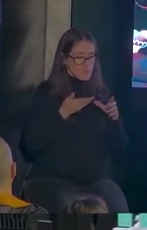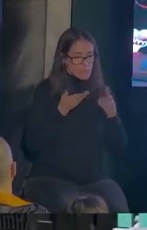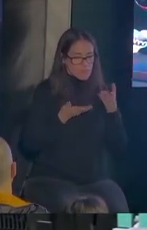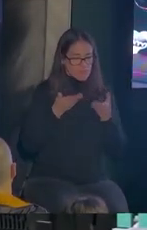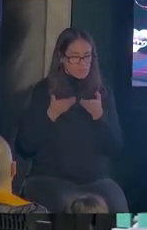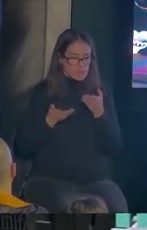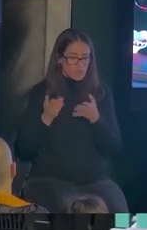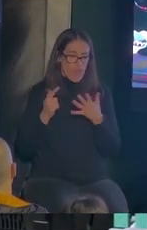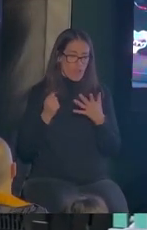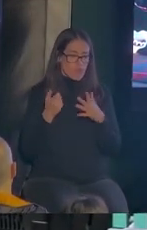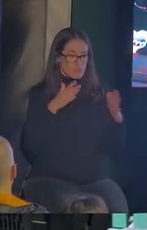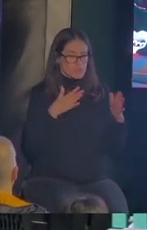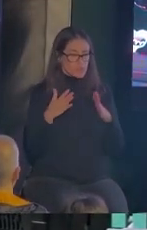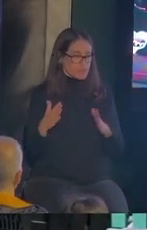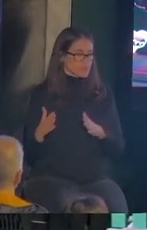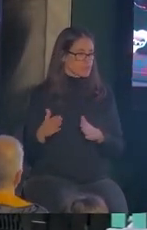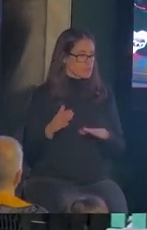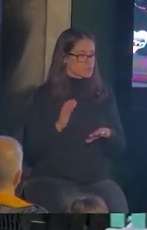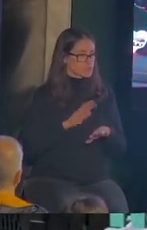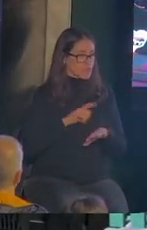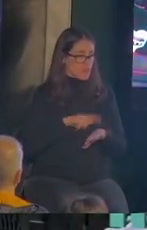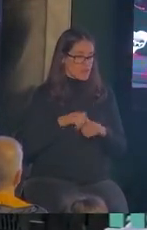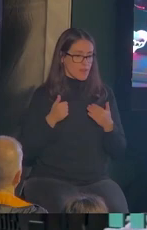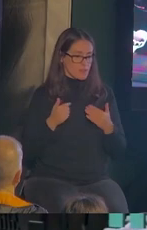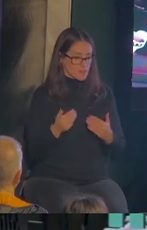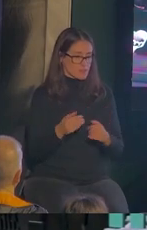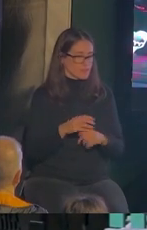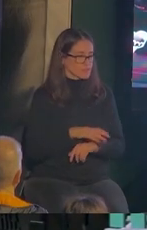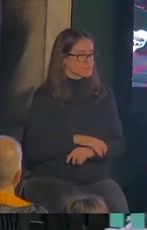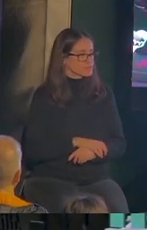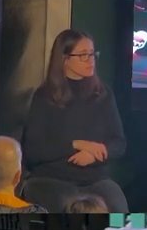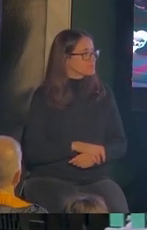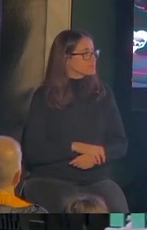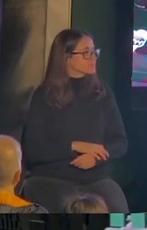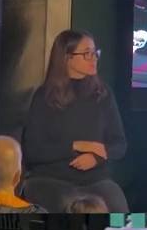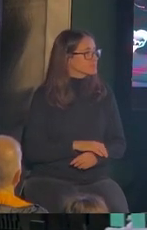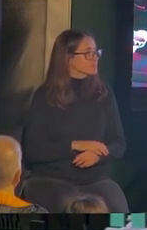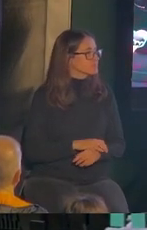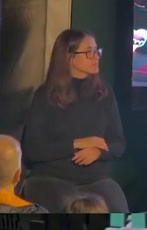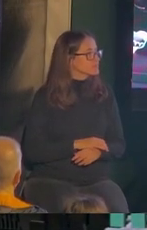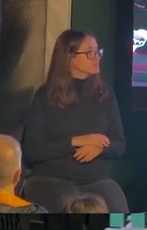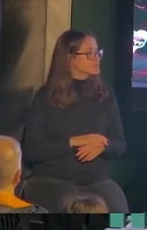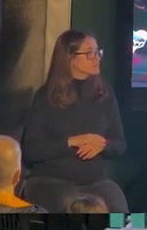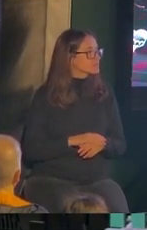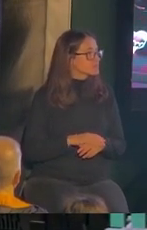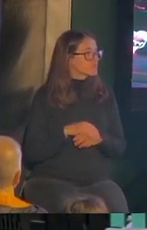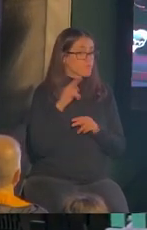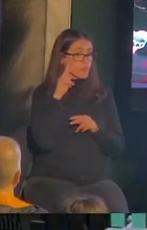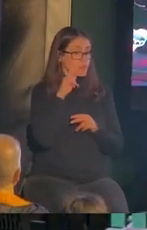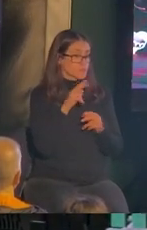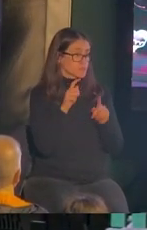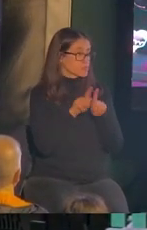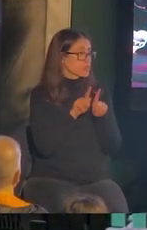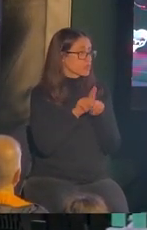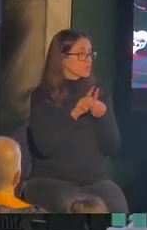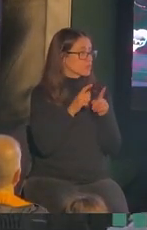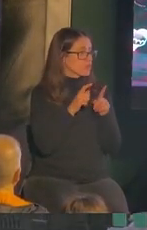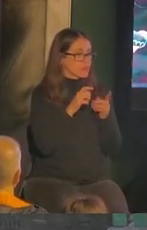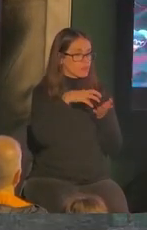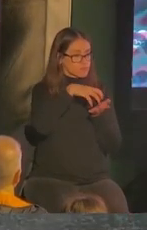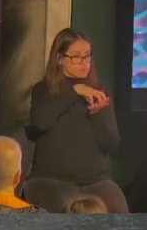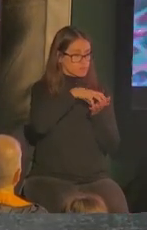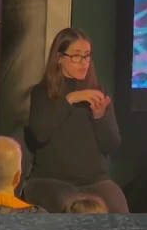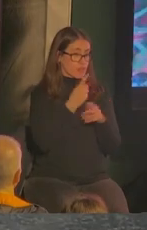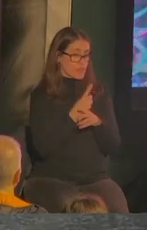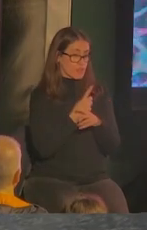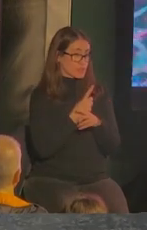ràpid, perquè el que m'interessa és mostrar-vos-ho. Veieu, però, que gelifica força ràpid, perquè com